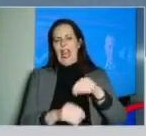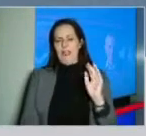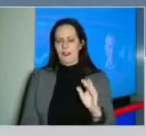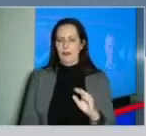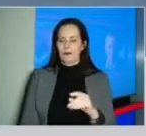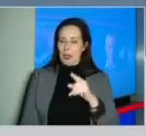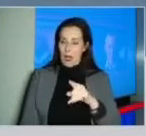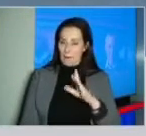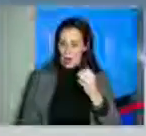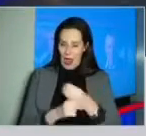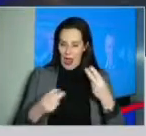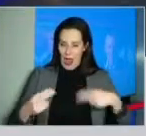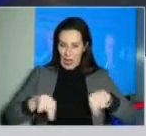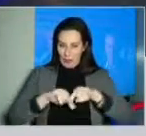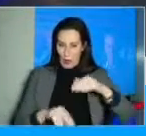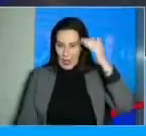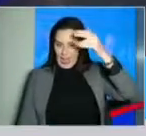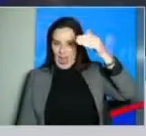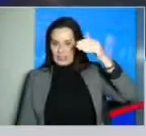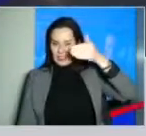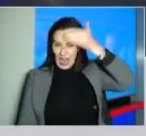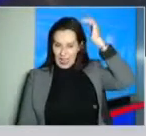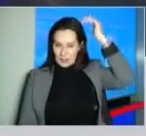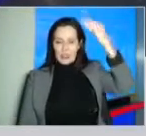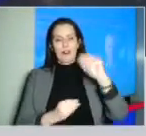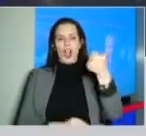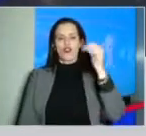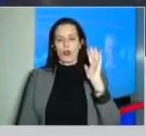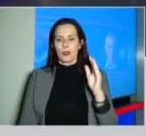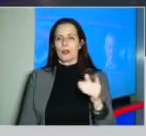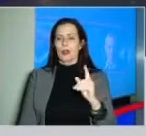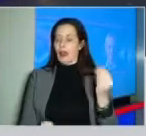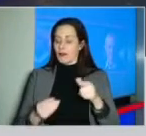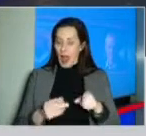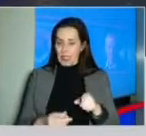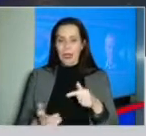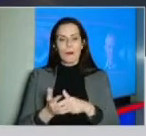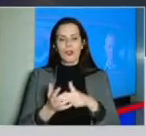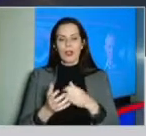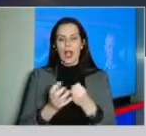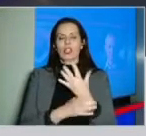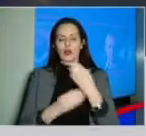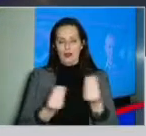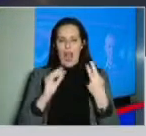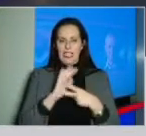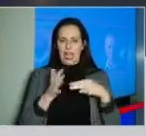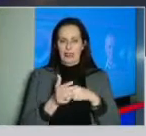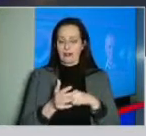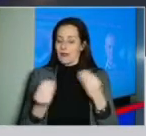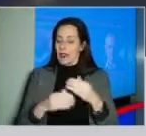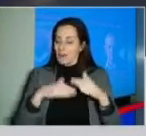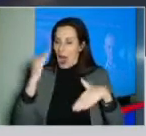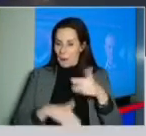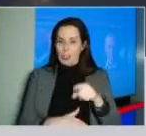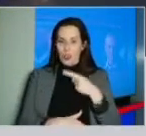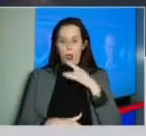כי המהלך של החיבור בין גנץ לבין לפיד, זה הצעד הראשון. זה מהלך טקטי. המהלך הטקטי הזה נועד בשביל לייצר את המהלך האסטרטגי. והמהלך האסטרטגי